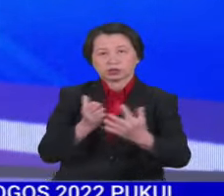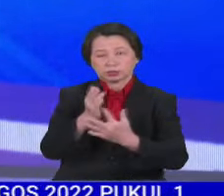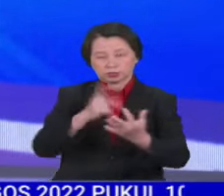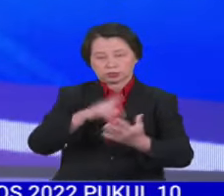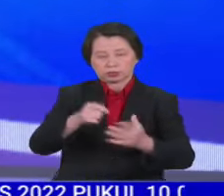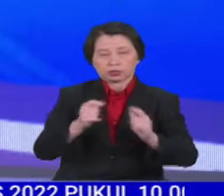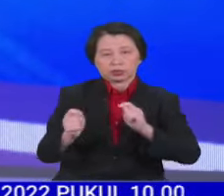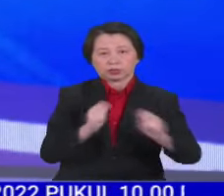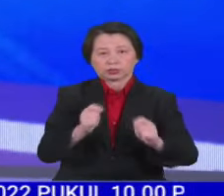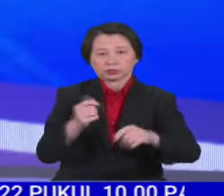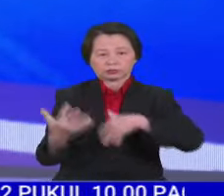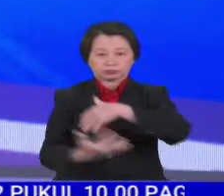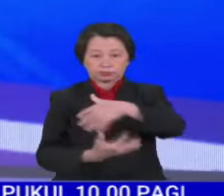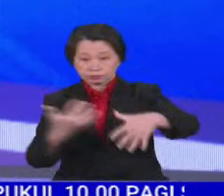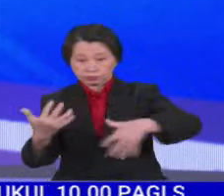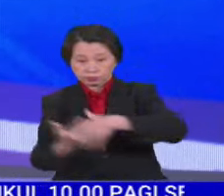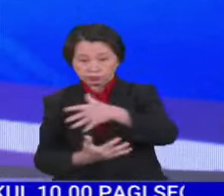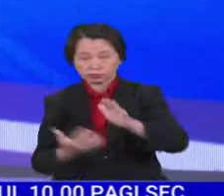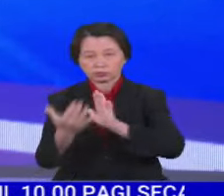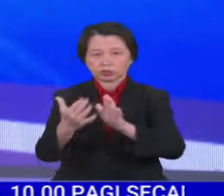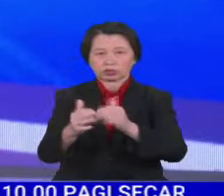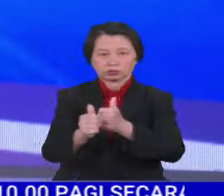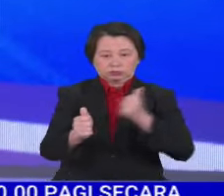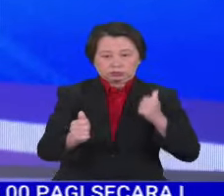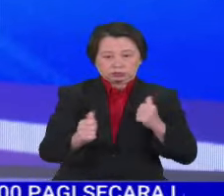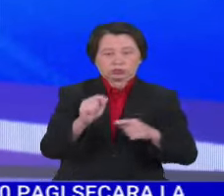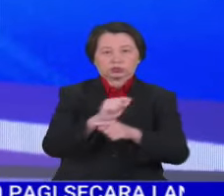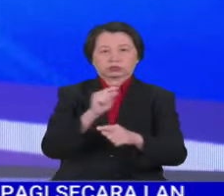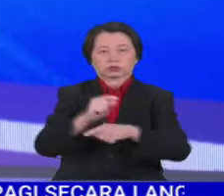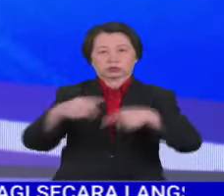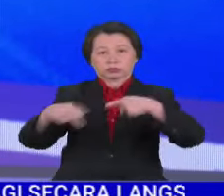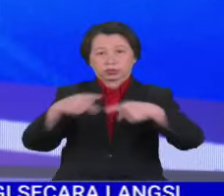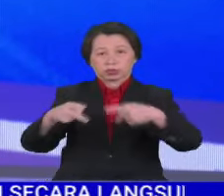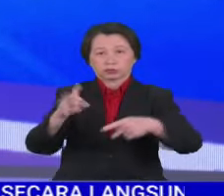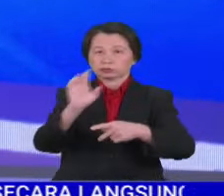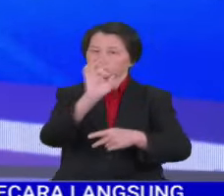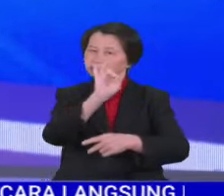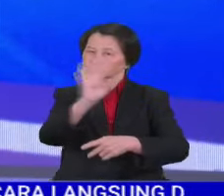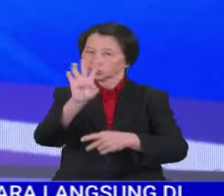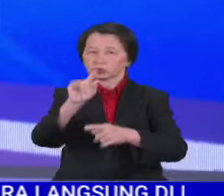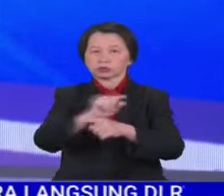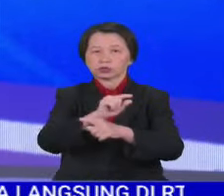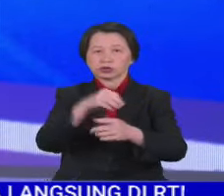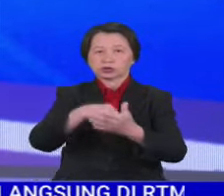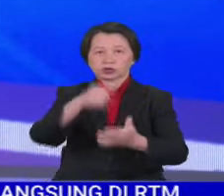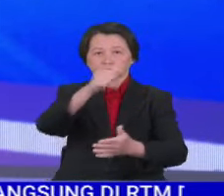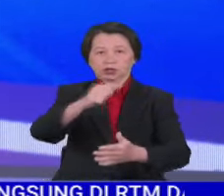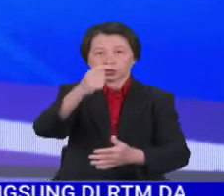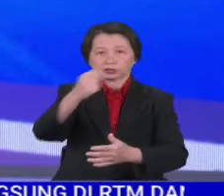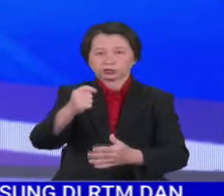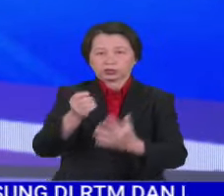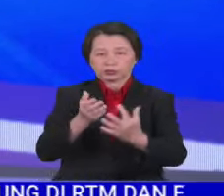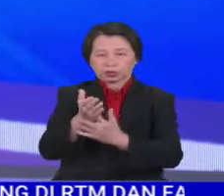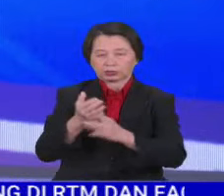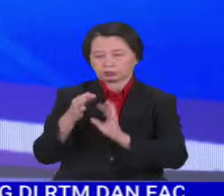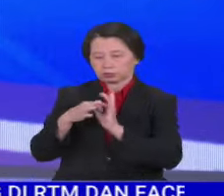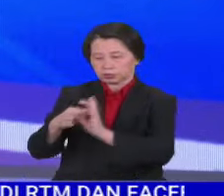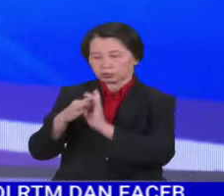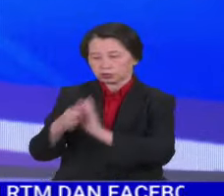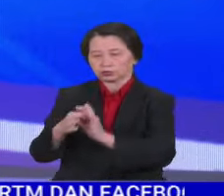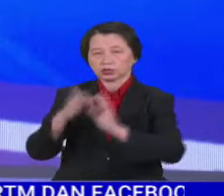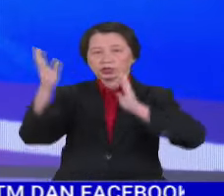projek tindakan kolaborasi terhadap pencegahan penggunaan plastik sekali guna di Asia Tenggara melalui